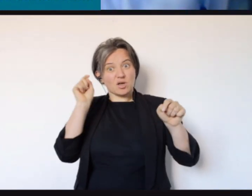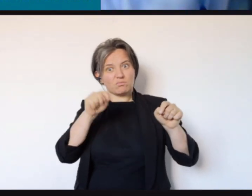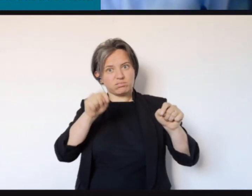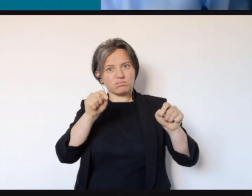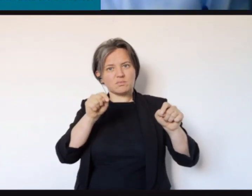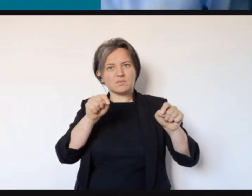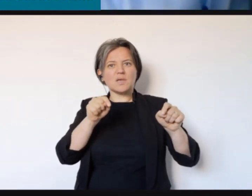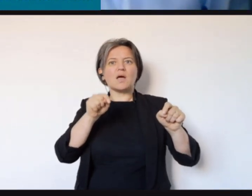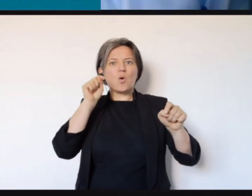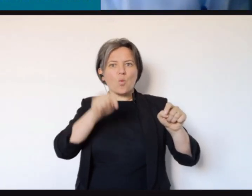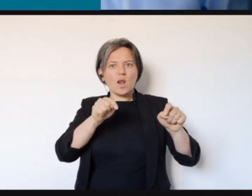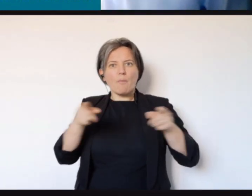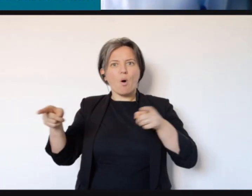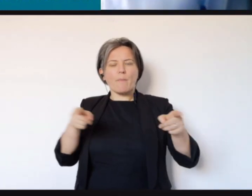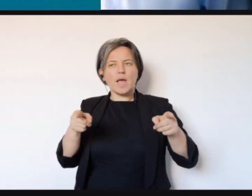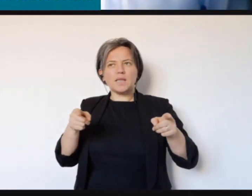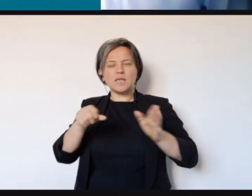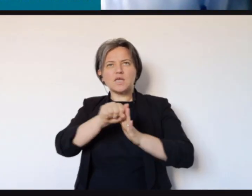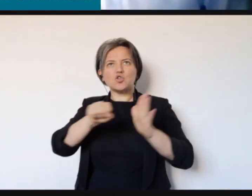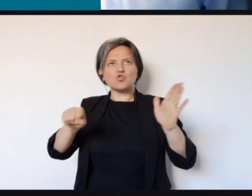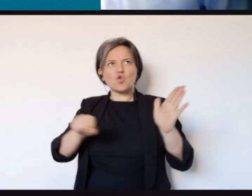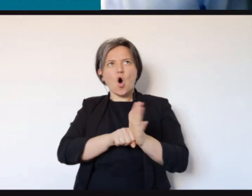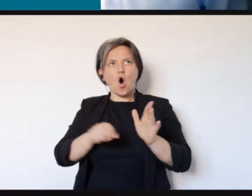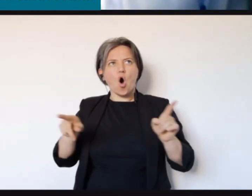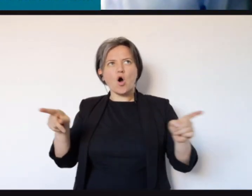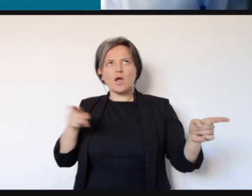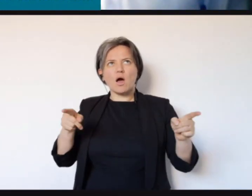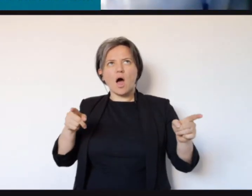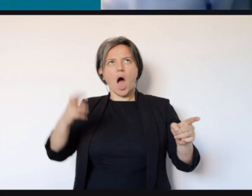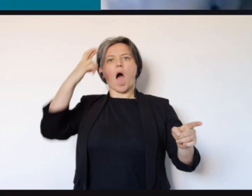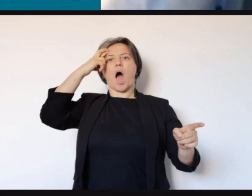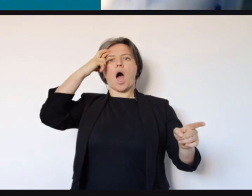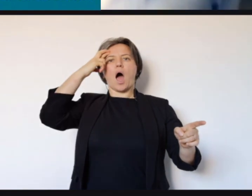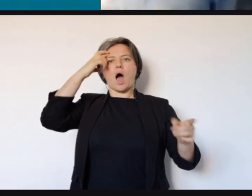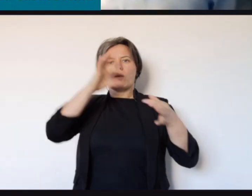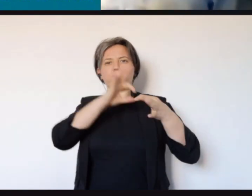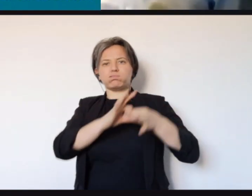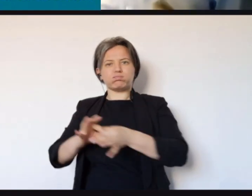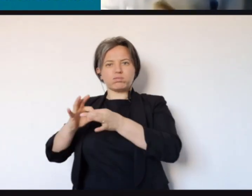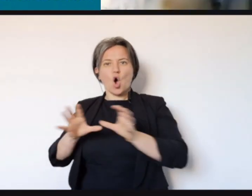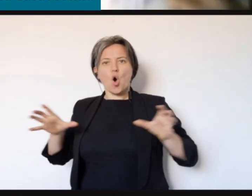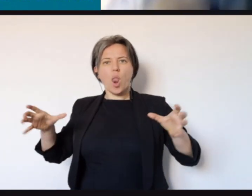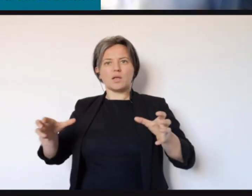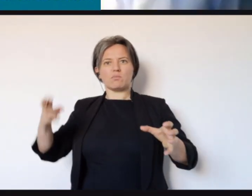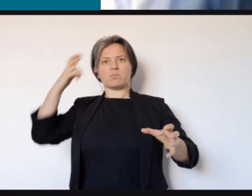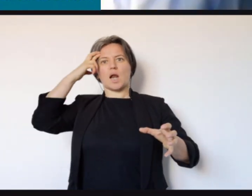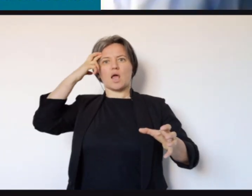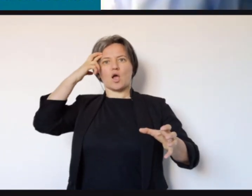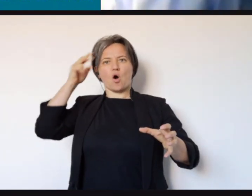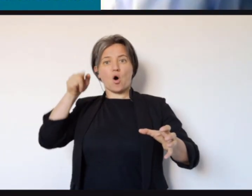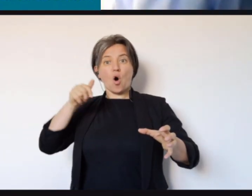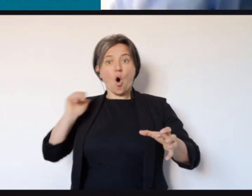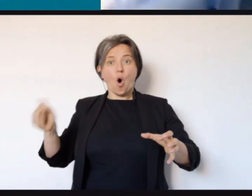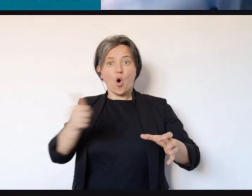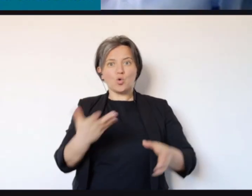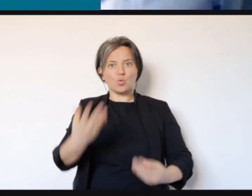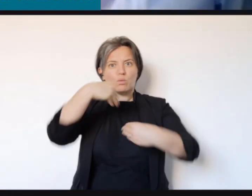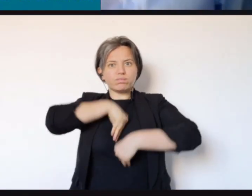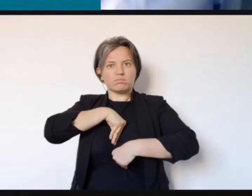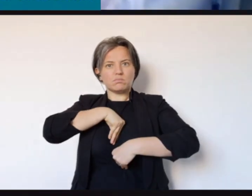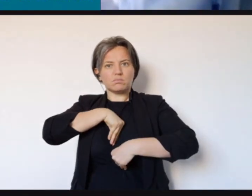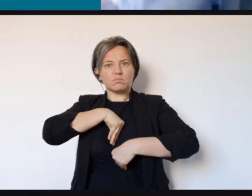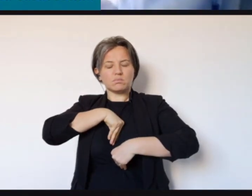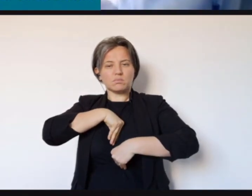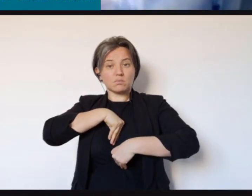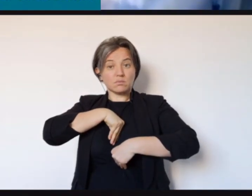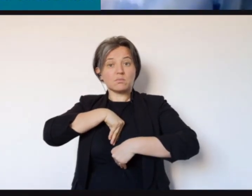storici che segnano una coscienza collettiva. In un certo senso entrano in